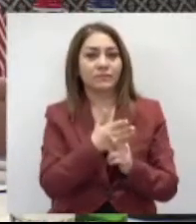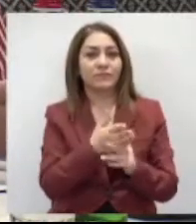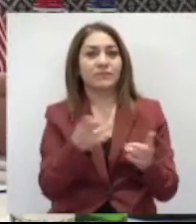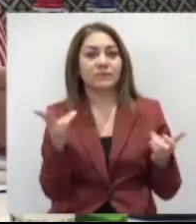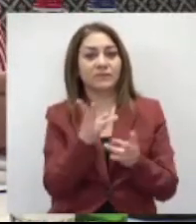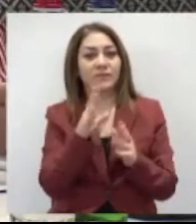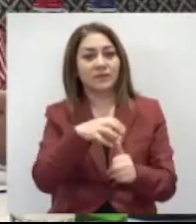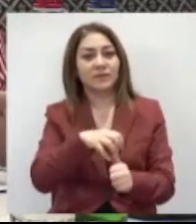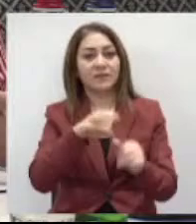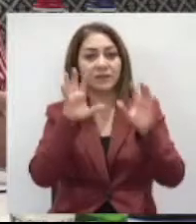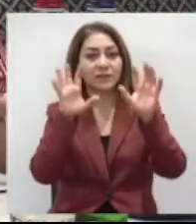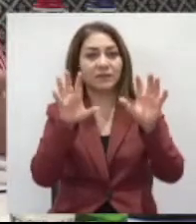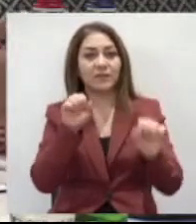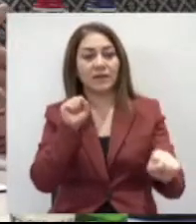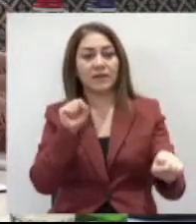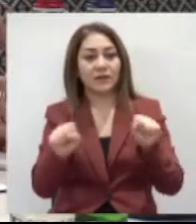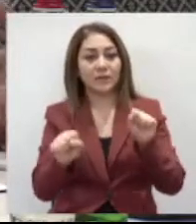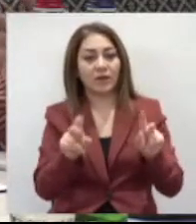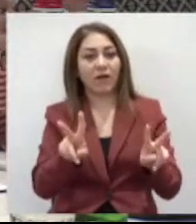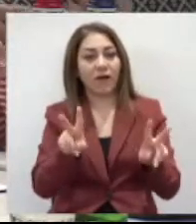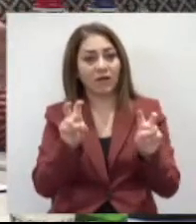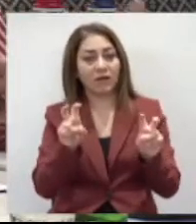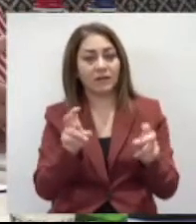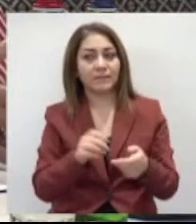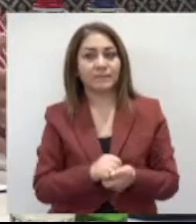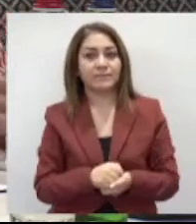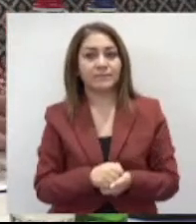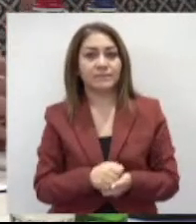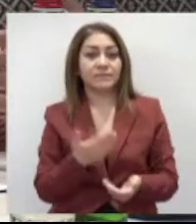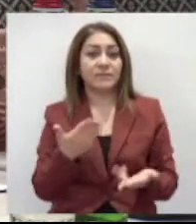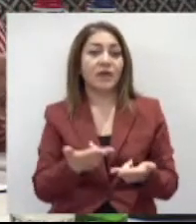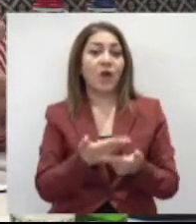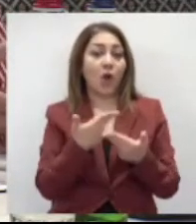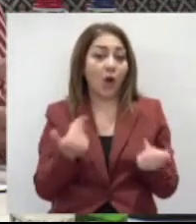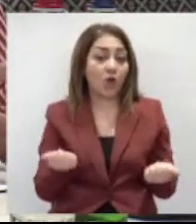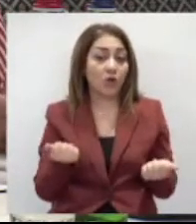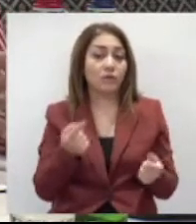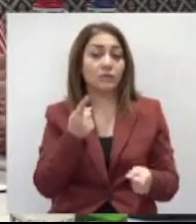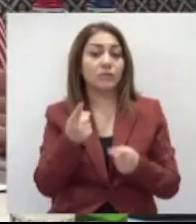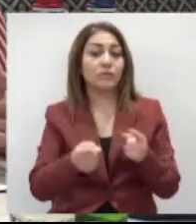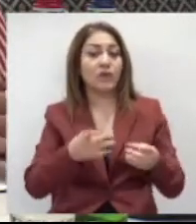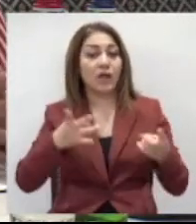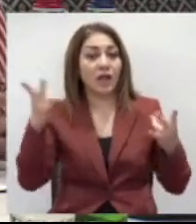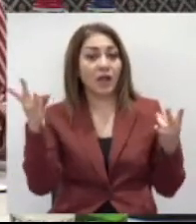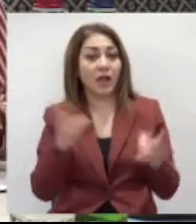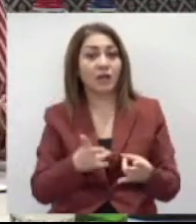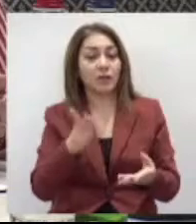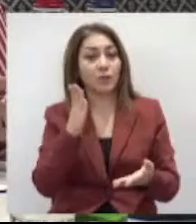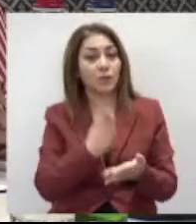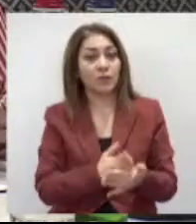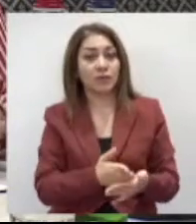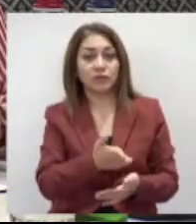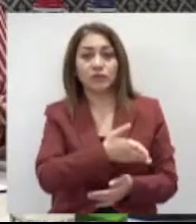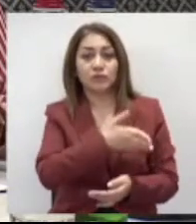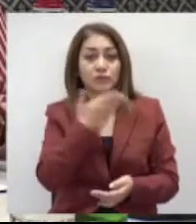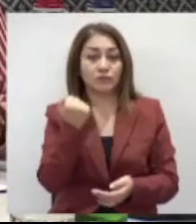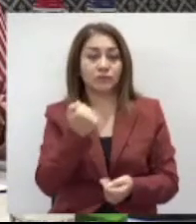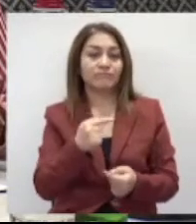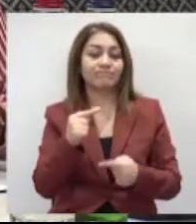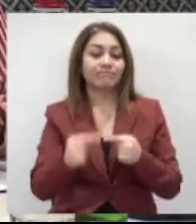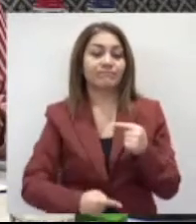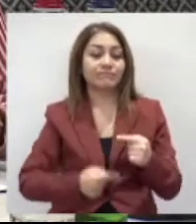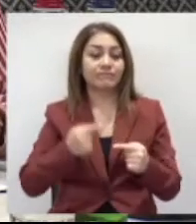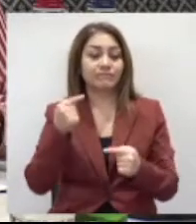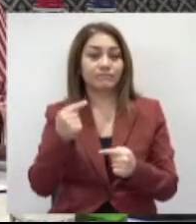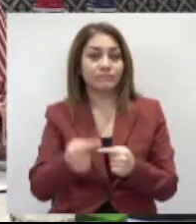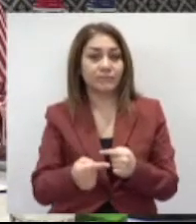լինեն սահմանադրական կարգավորման առարկա, կամ եթե այո, փոփոխությունների կարիք ունեն, թե ոչ։ Հաջորդը,